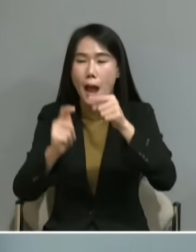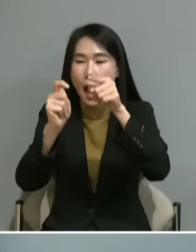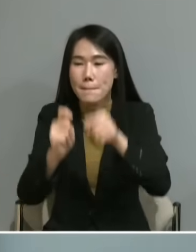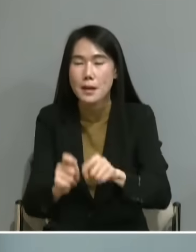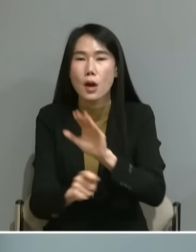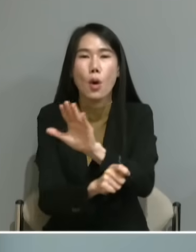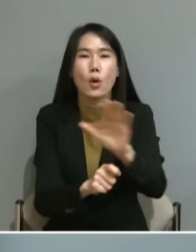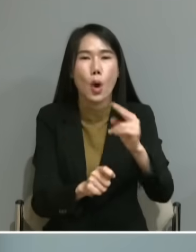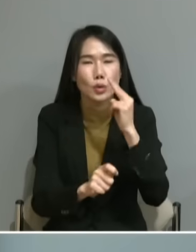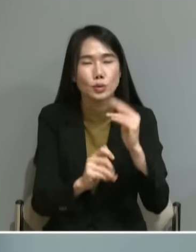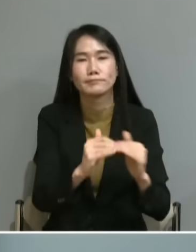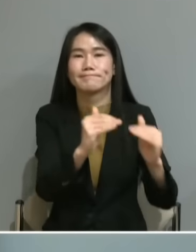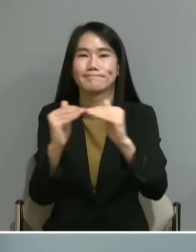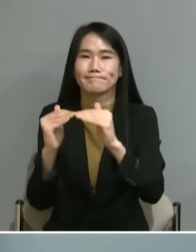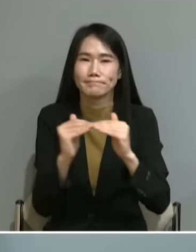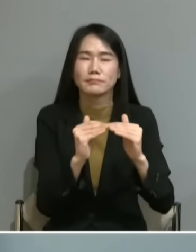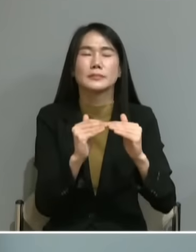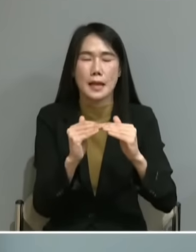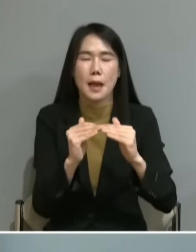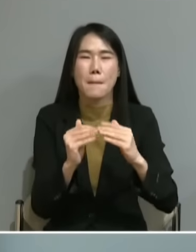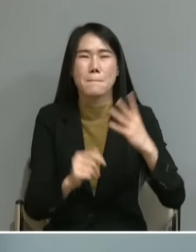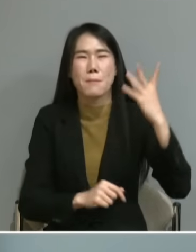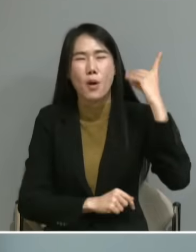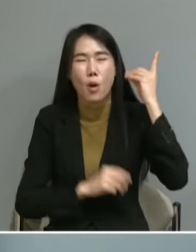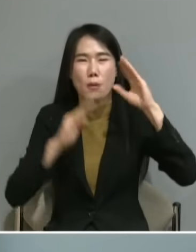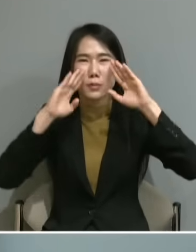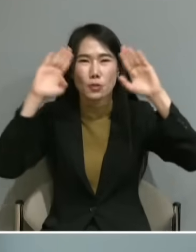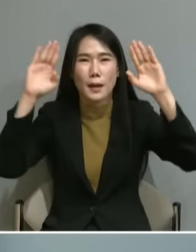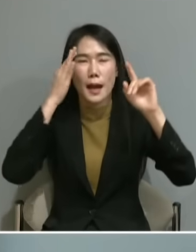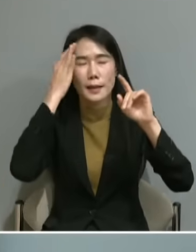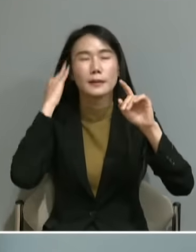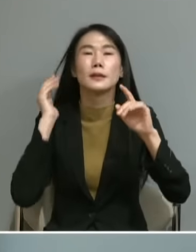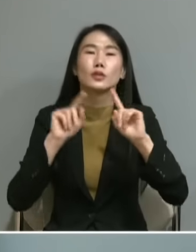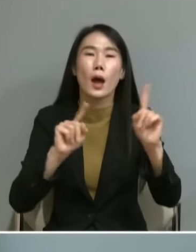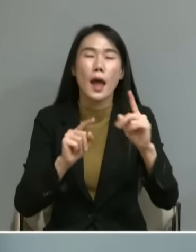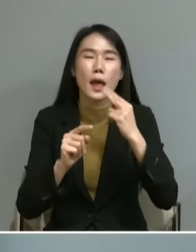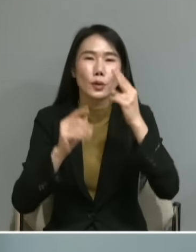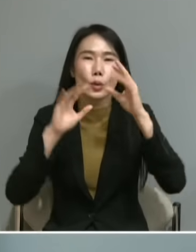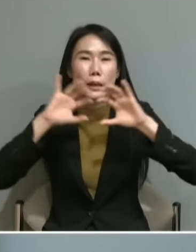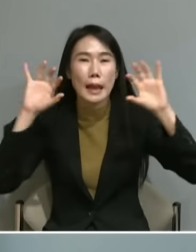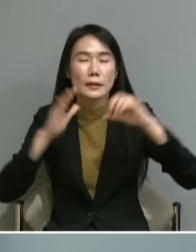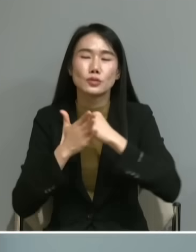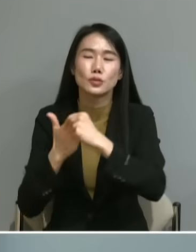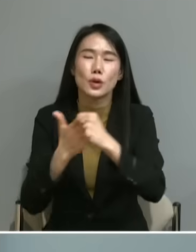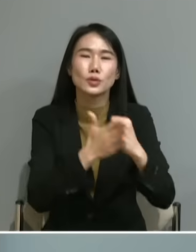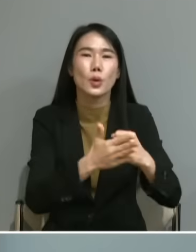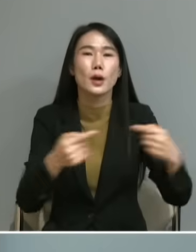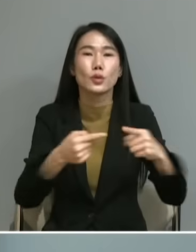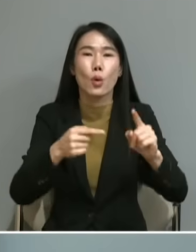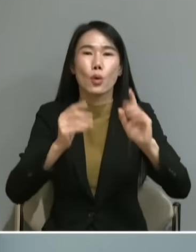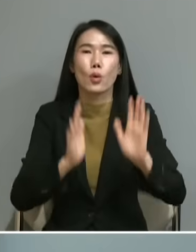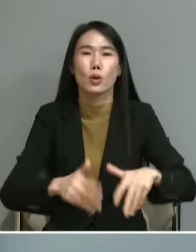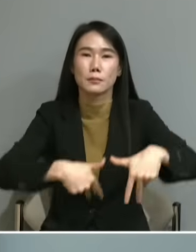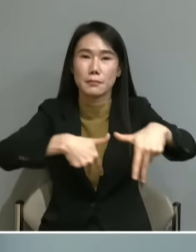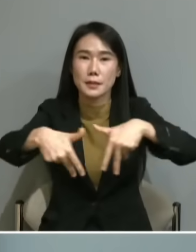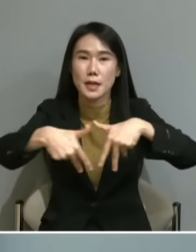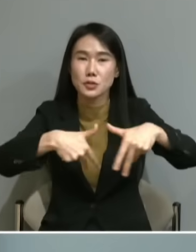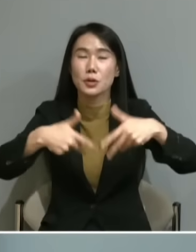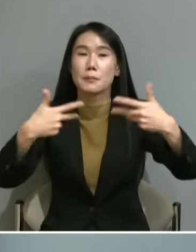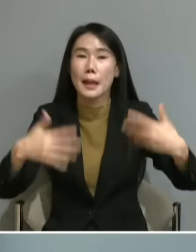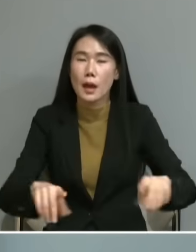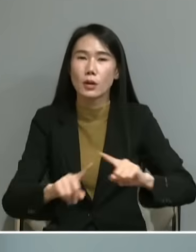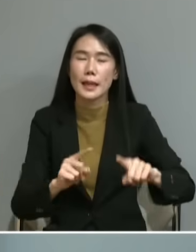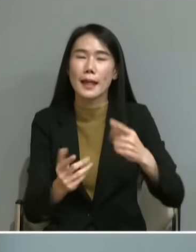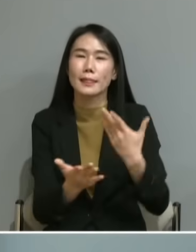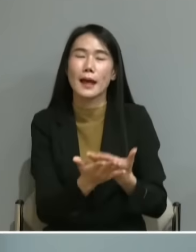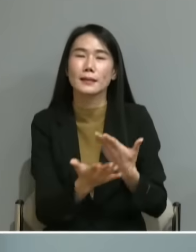ในความเท่าเทียมเพราะเรามีประสบการณ์ในอดีตในการที่รัฐอุดหนุนเงินลักษณะนี้ไปยังพี่น้องประชาชนแล้วสุดท้ายเนี่ยเงิน